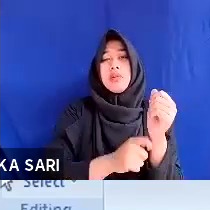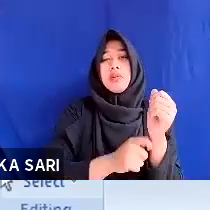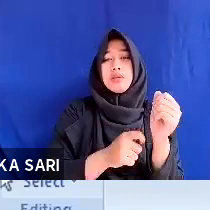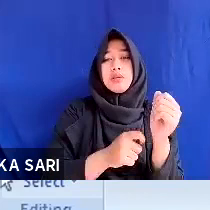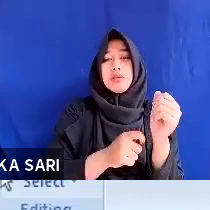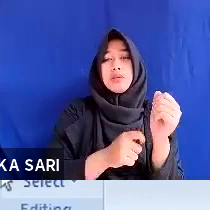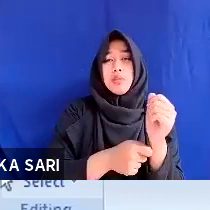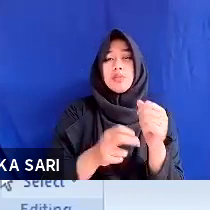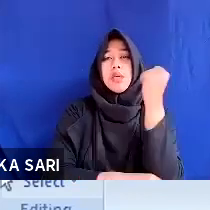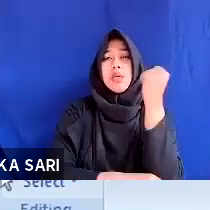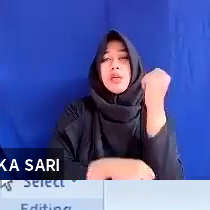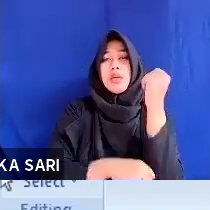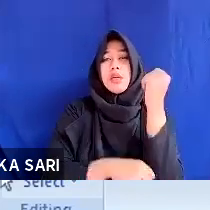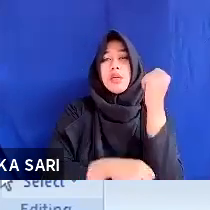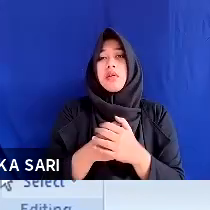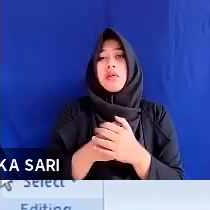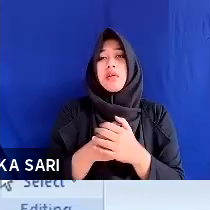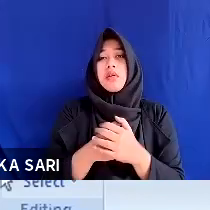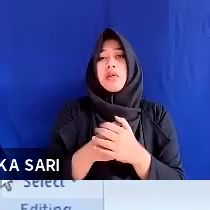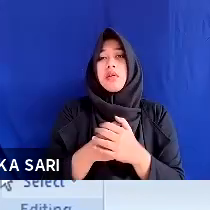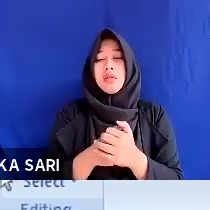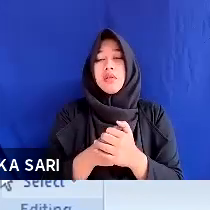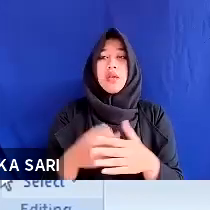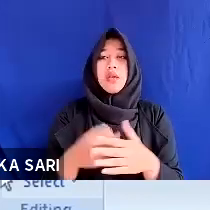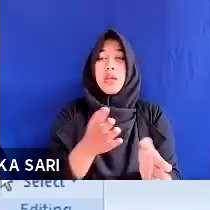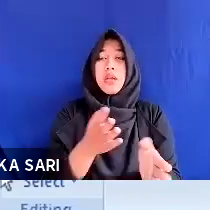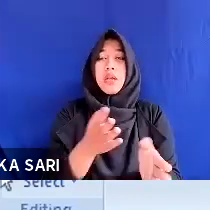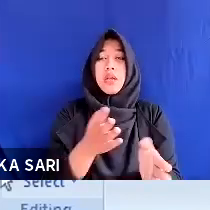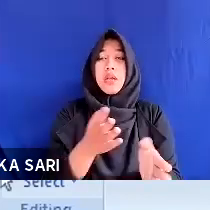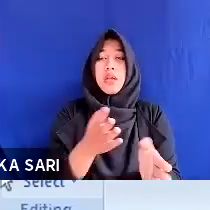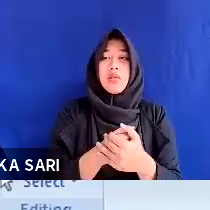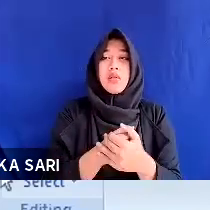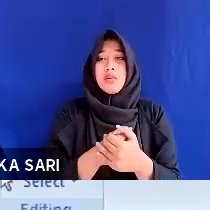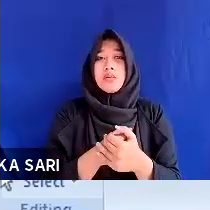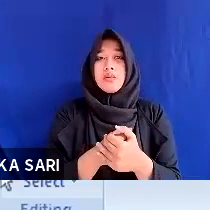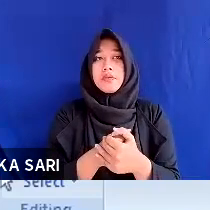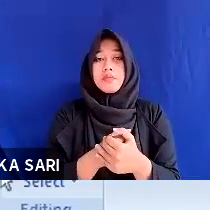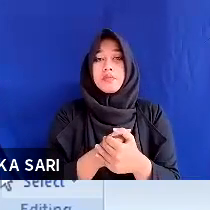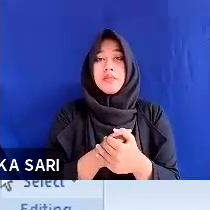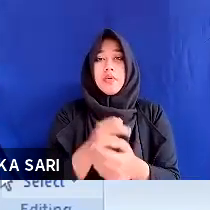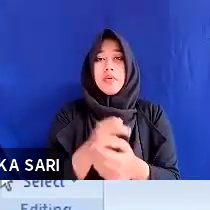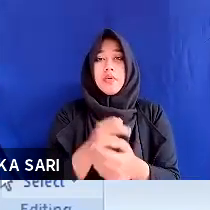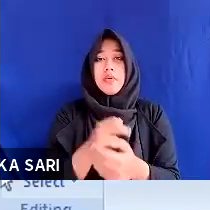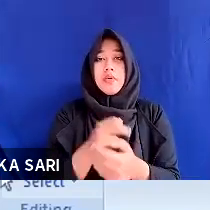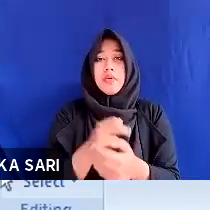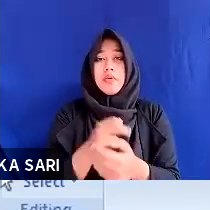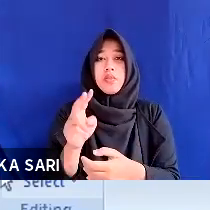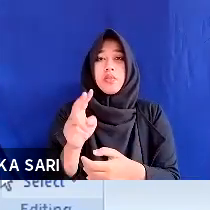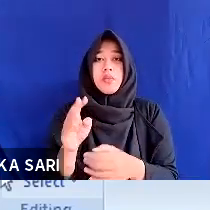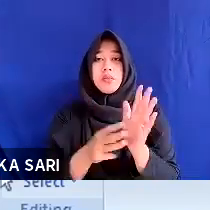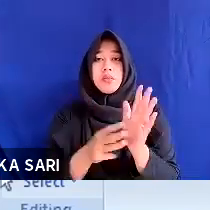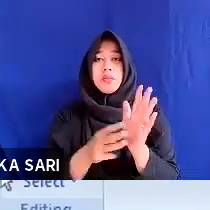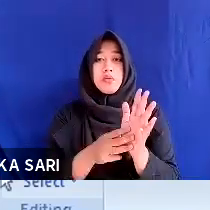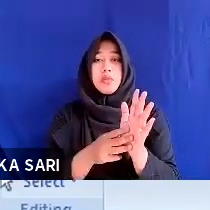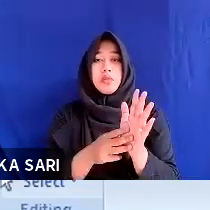di awal Maret itu 13 Maret, 24 Maret dan lain-lain, ini kita lewati saja. Nah,